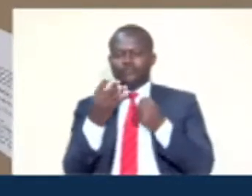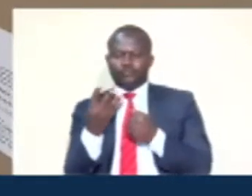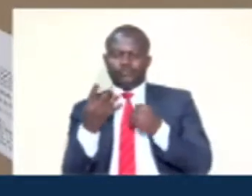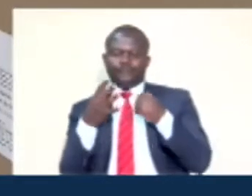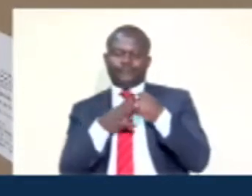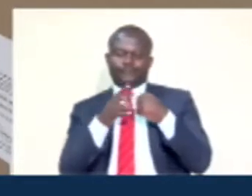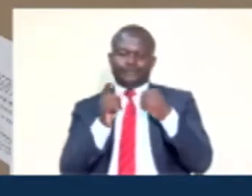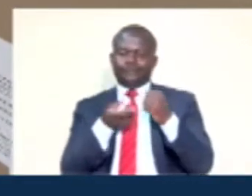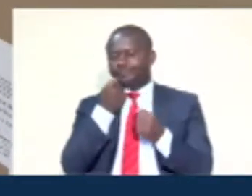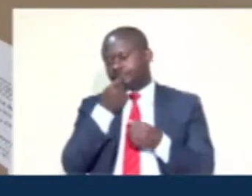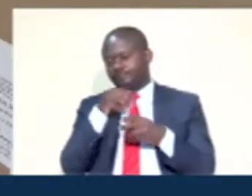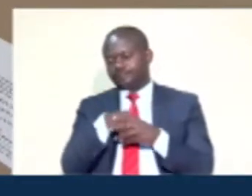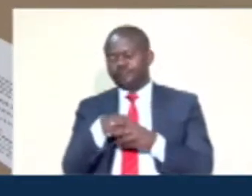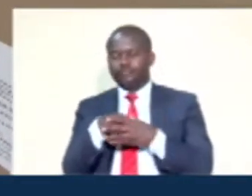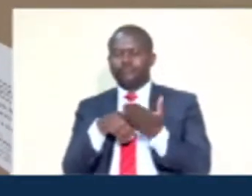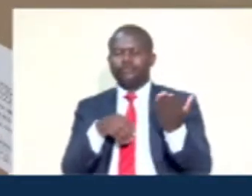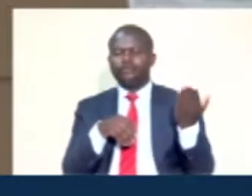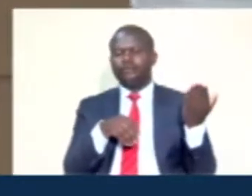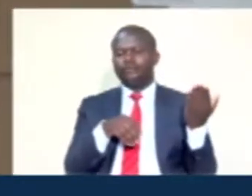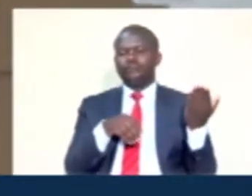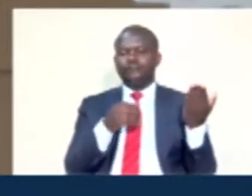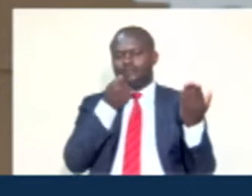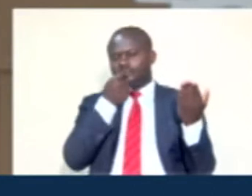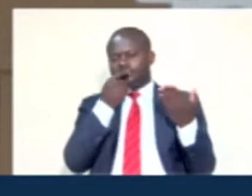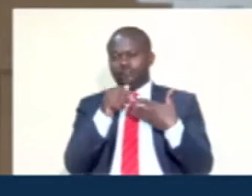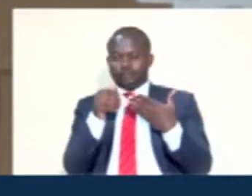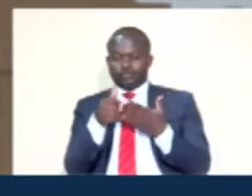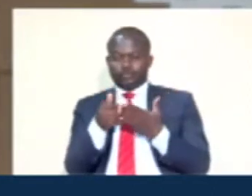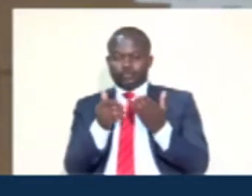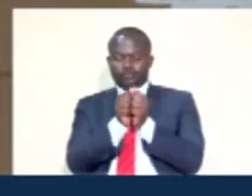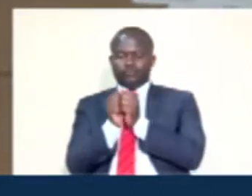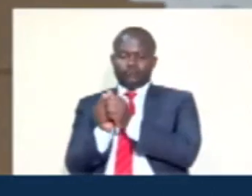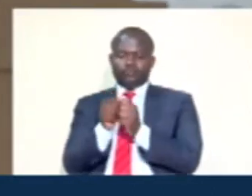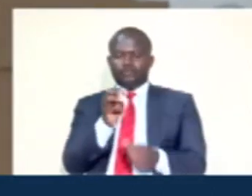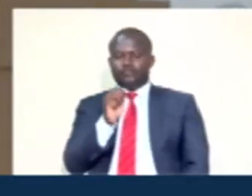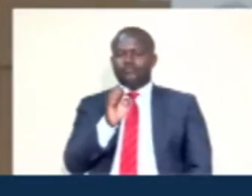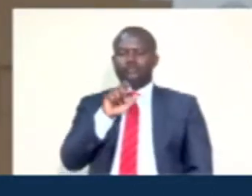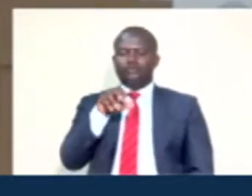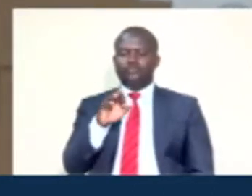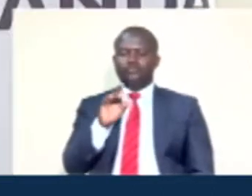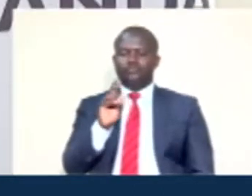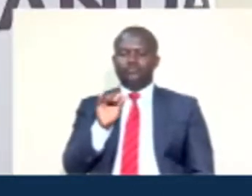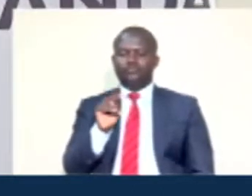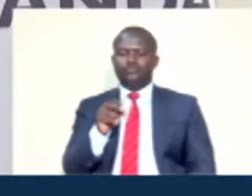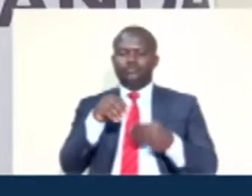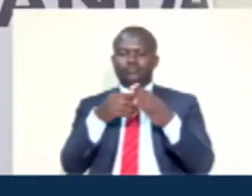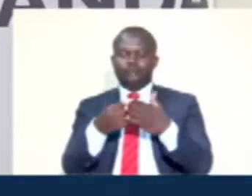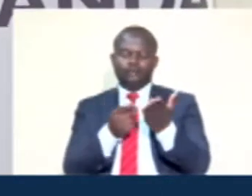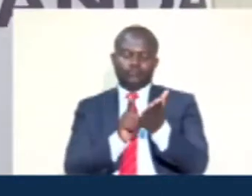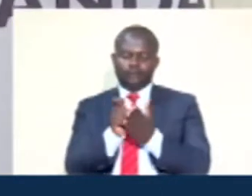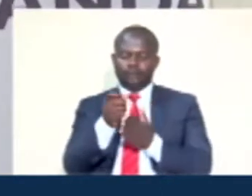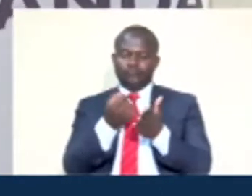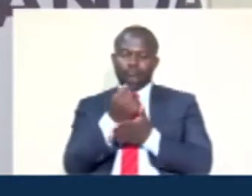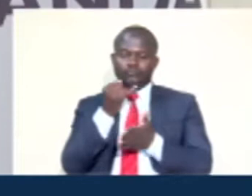349 tw'imiti ya Tenofovir, Dolutegravir na Lamivudine ihabwa abantu bafite virusi itera